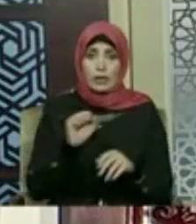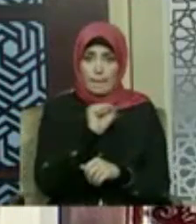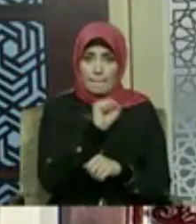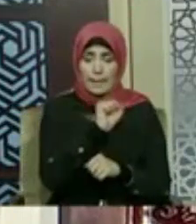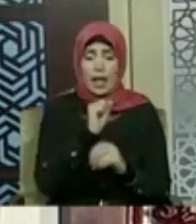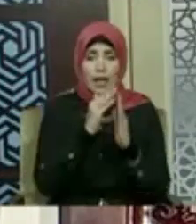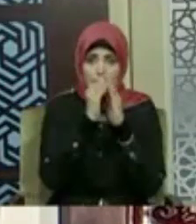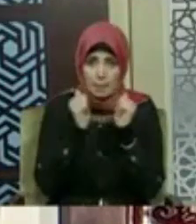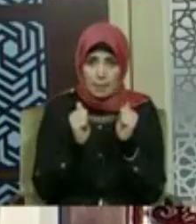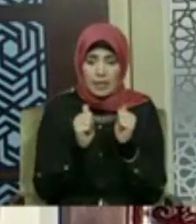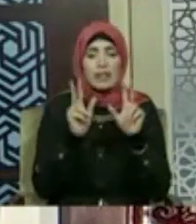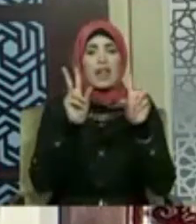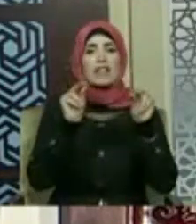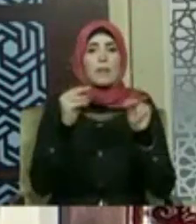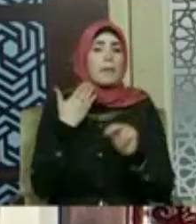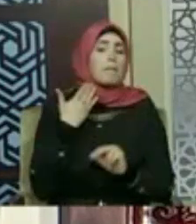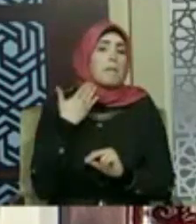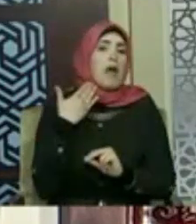هي عرضهم،